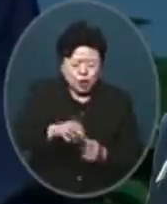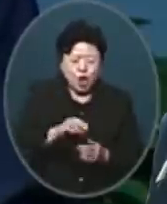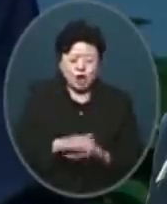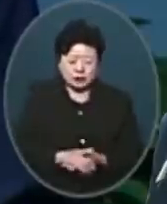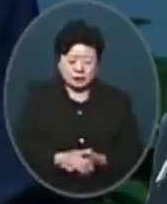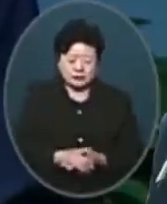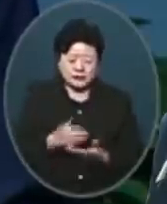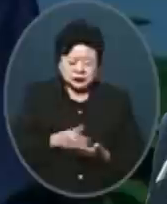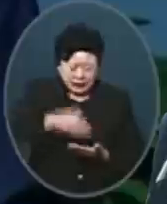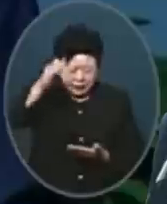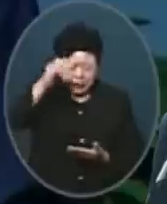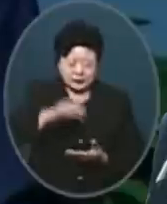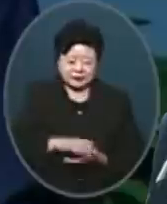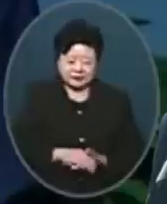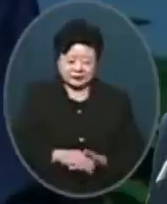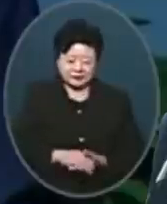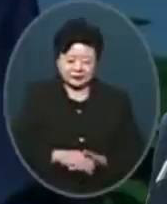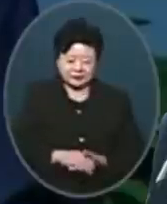나가면